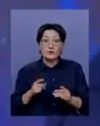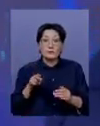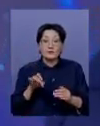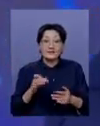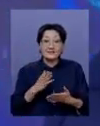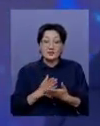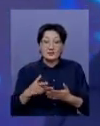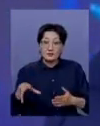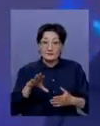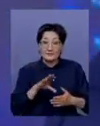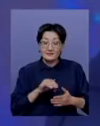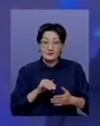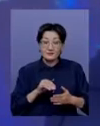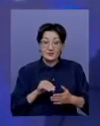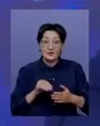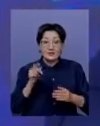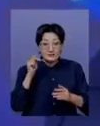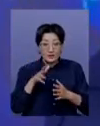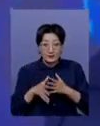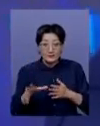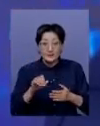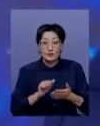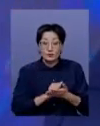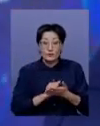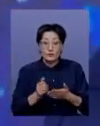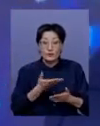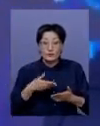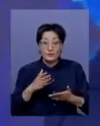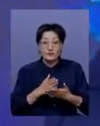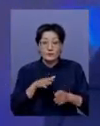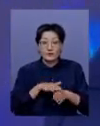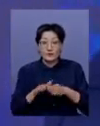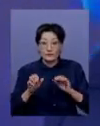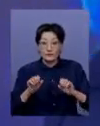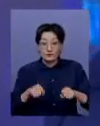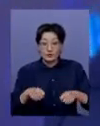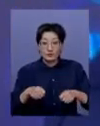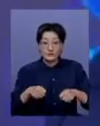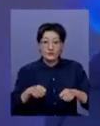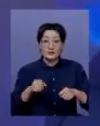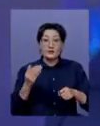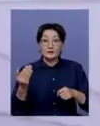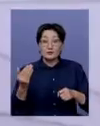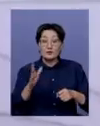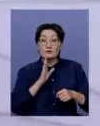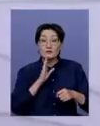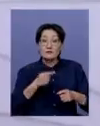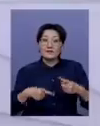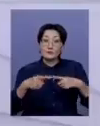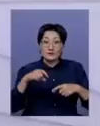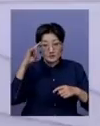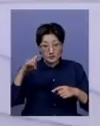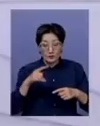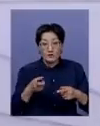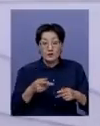наличии всех изучения всех материалов у нас есть полная возможность ее экстрадировать